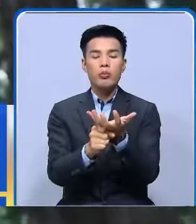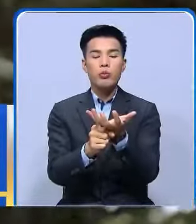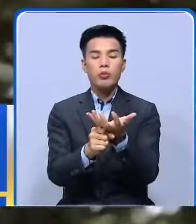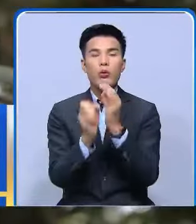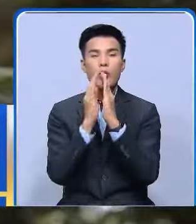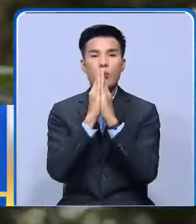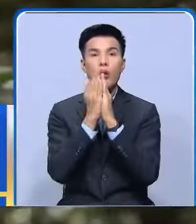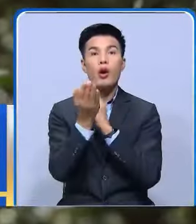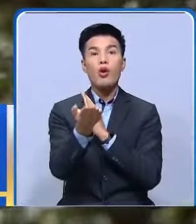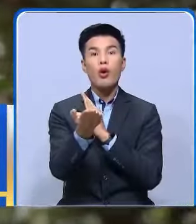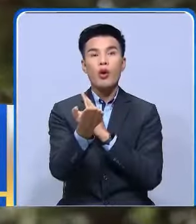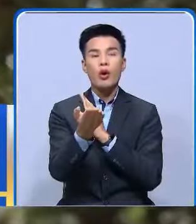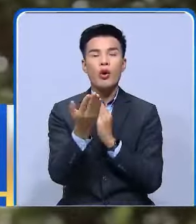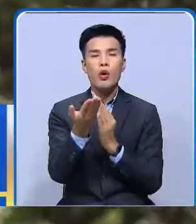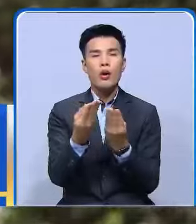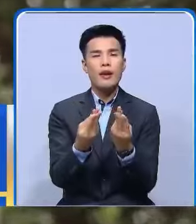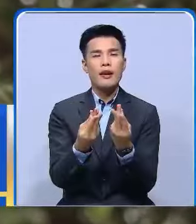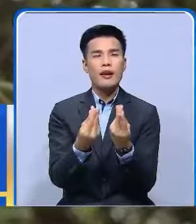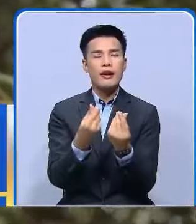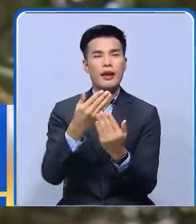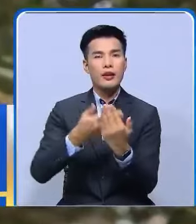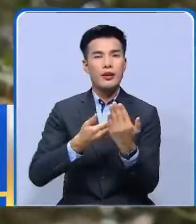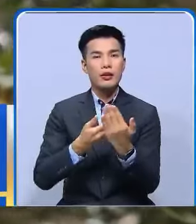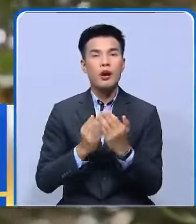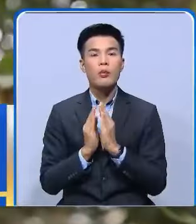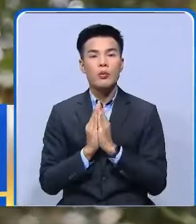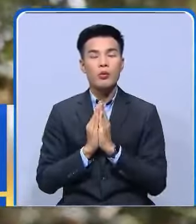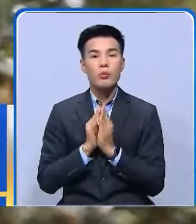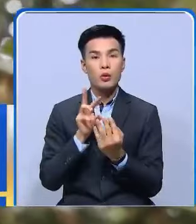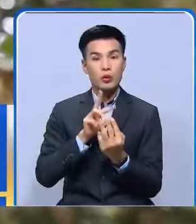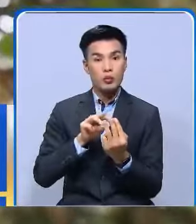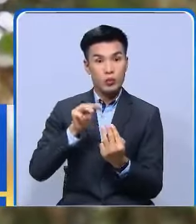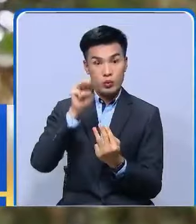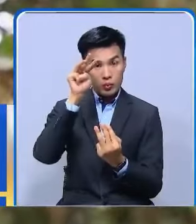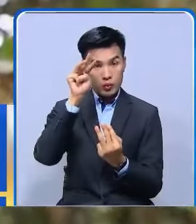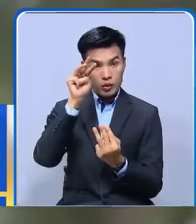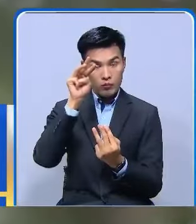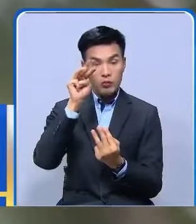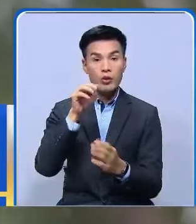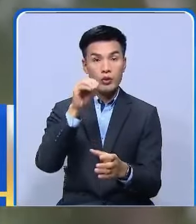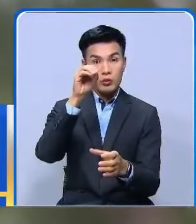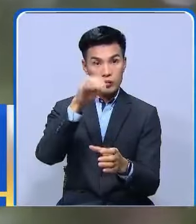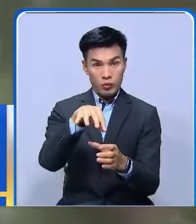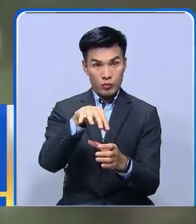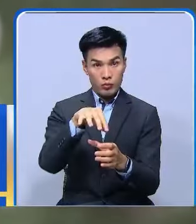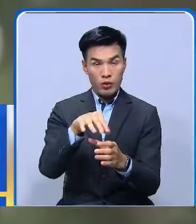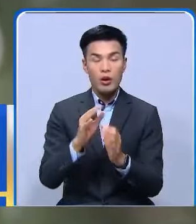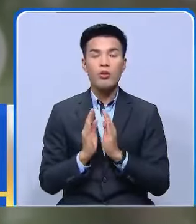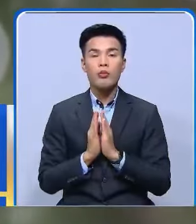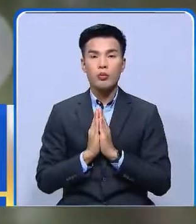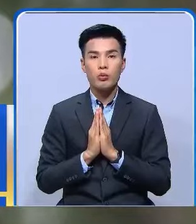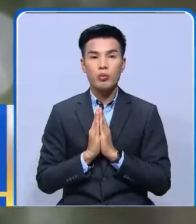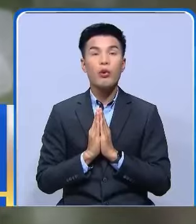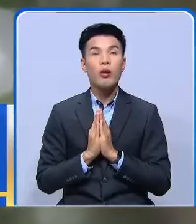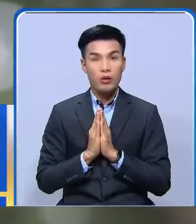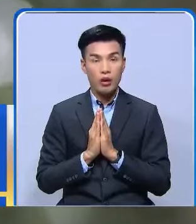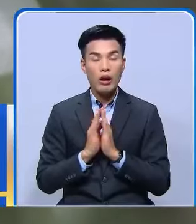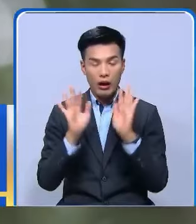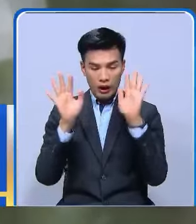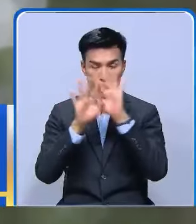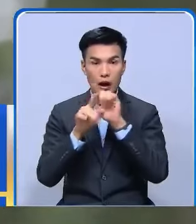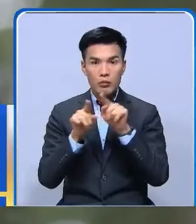รและแน่นอนขอเลขเด็ดร่างทรงนำธูปเสี่ยงทายใส่ลงไปในจานที่แต่งขันห้าแล้วใช้มือที่มีลักษณะคล้าย